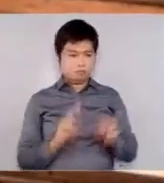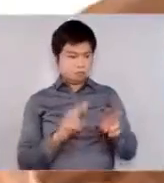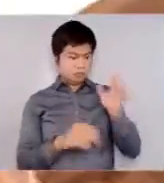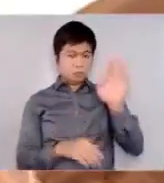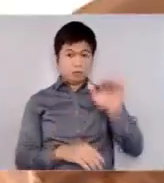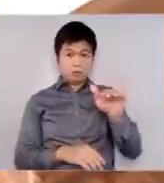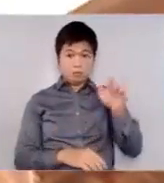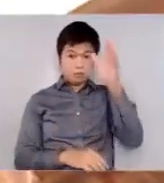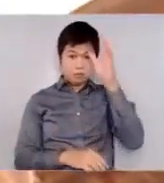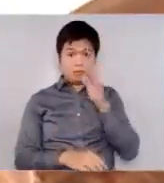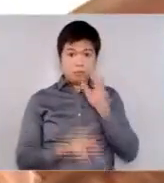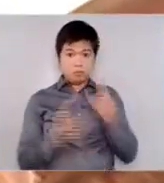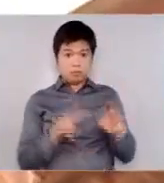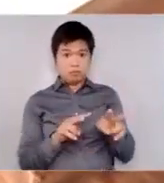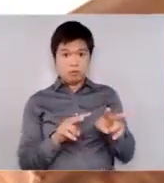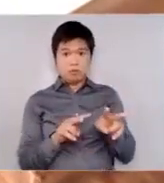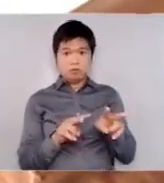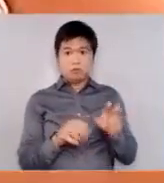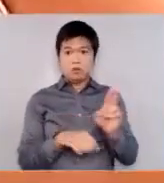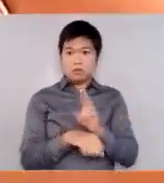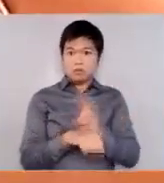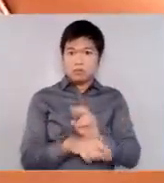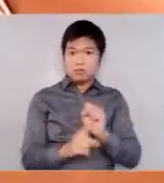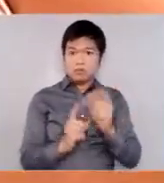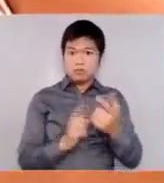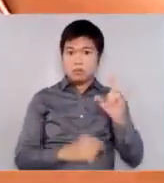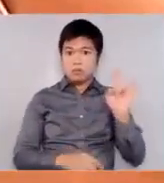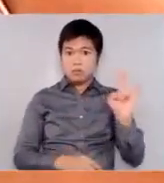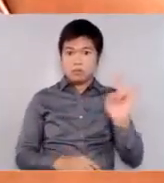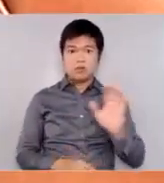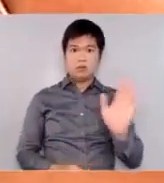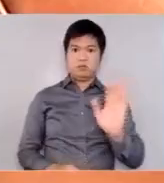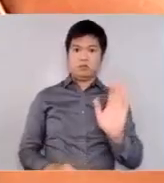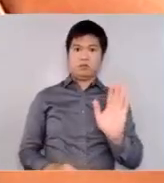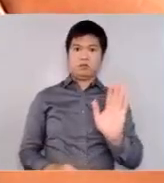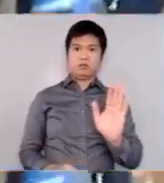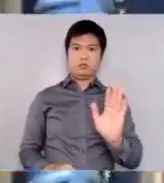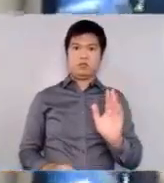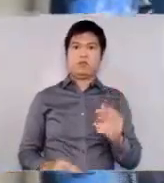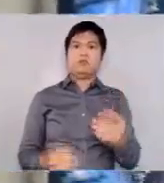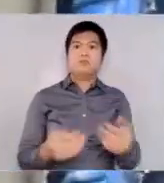media at lagi paalalahanan ng mga ito na huwag basta-basta makikipag-chat sa hindi